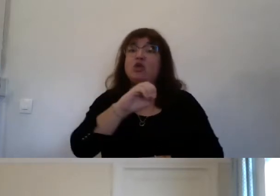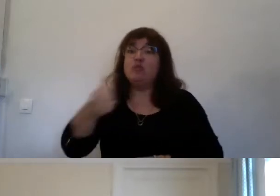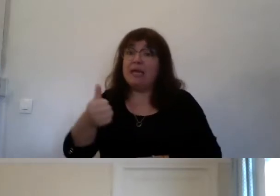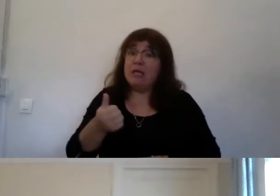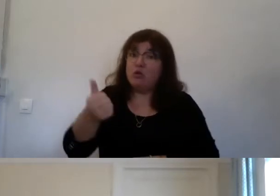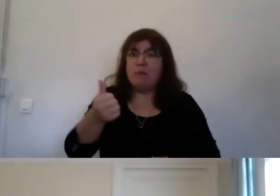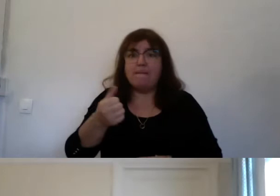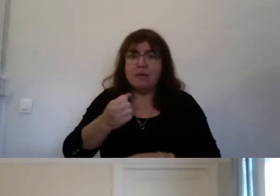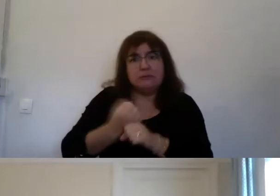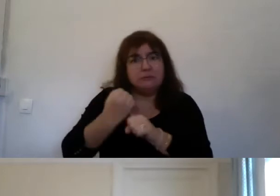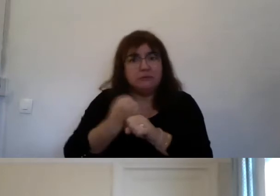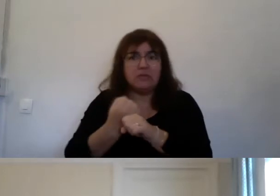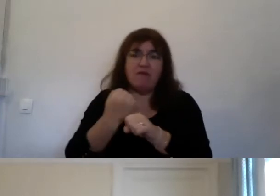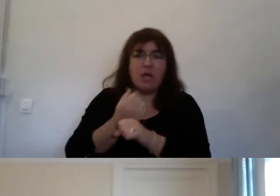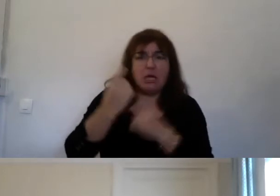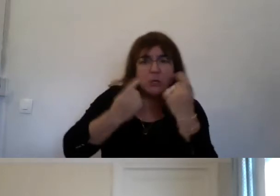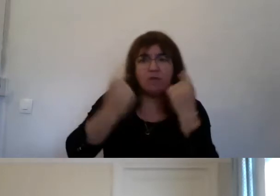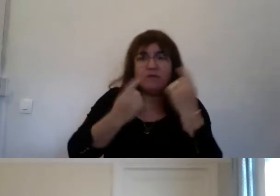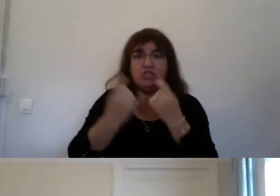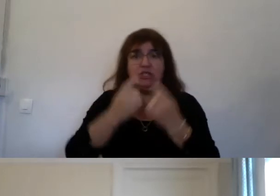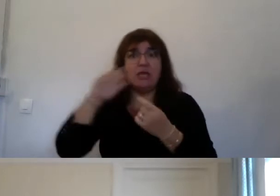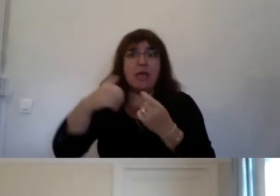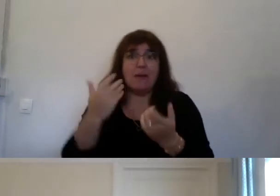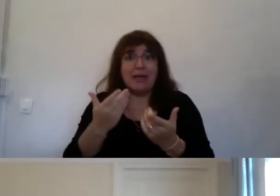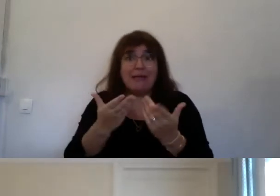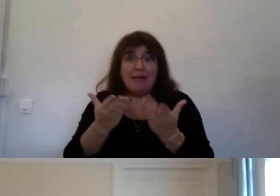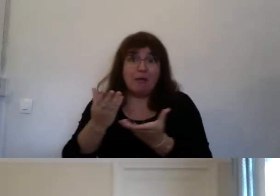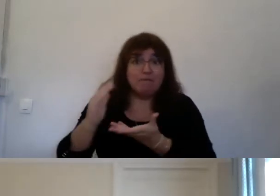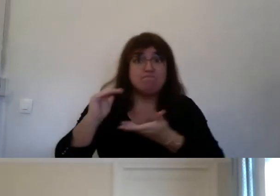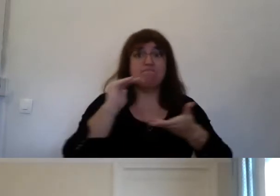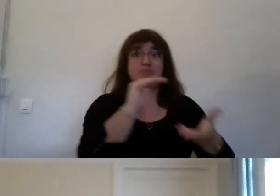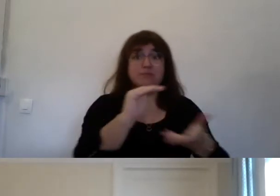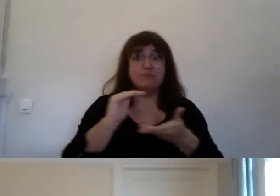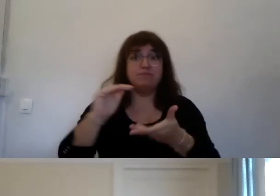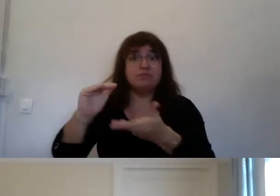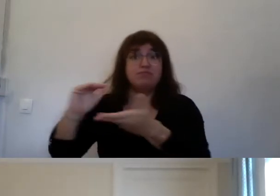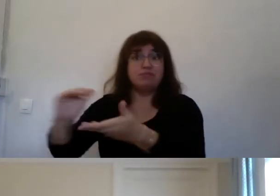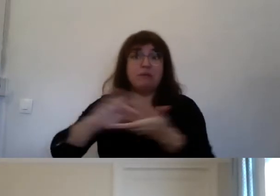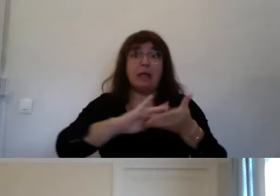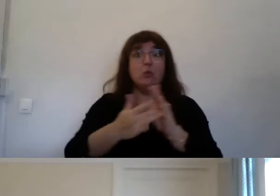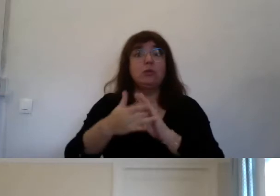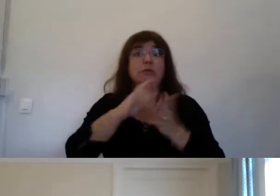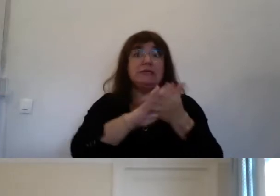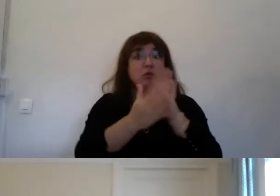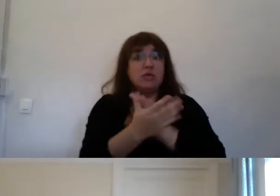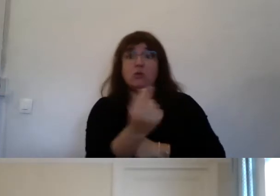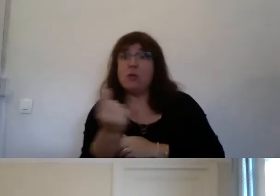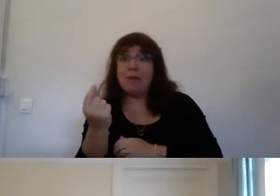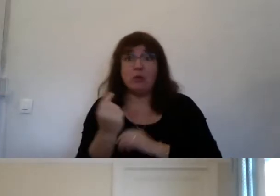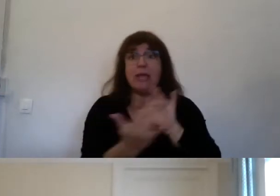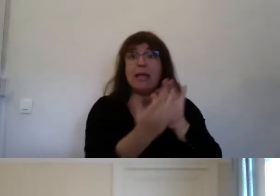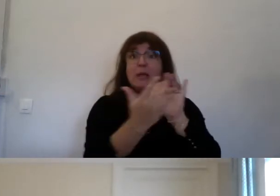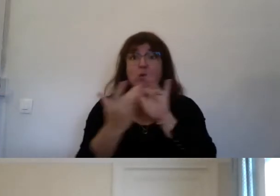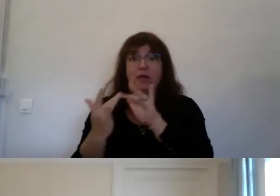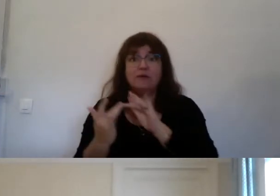transmis à tous nos contacts, à tous nos partenaires, pour qu'il y ait une diffusion la plus large possible. Ça s'est traduit entre autres par